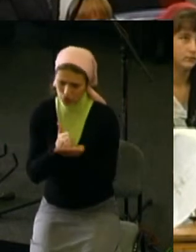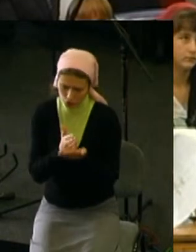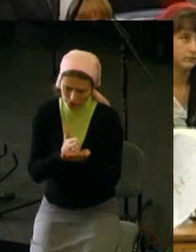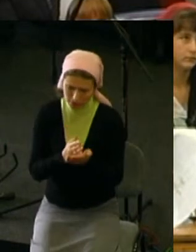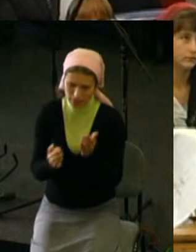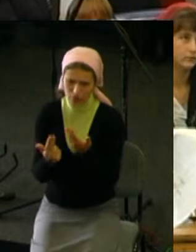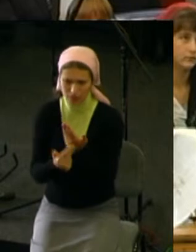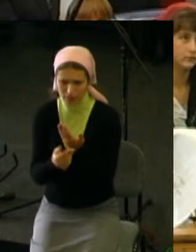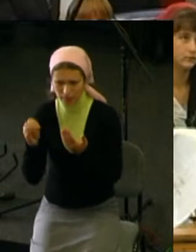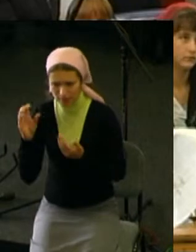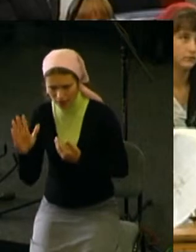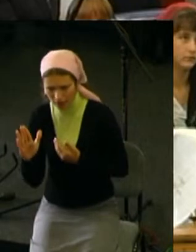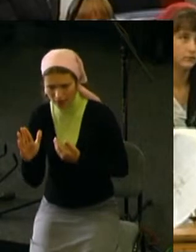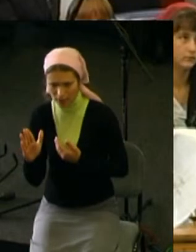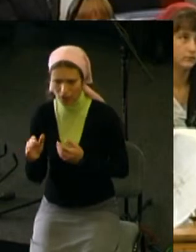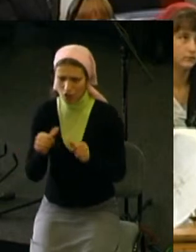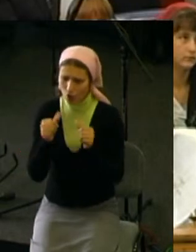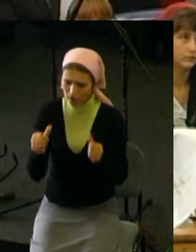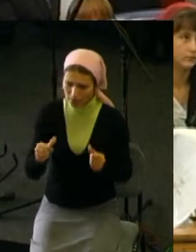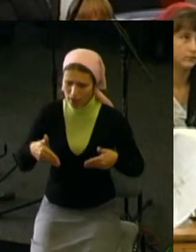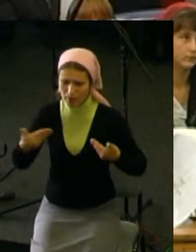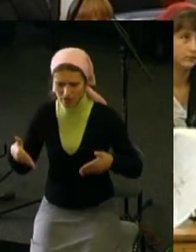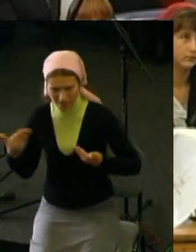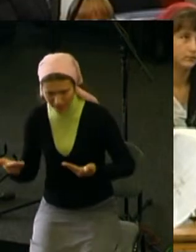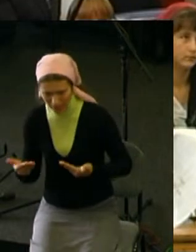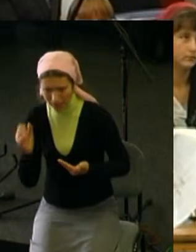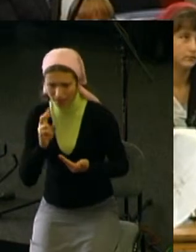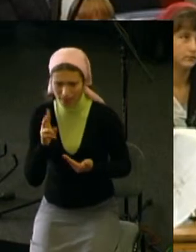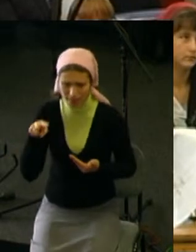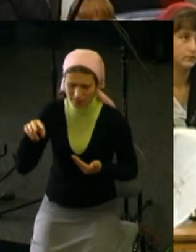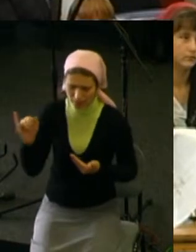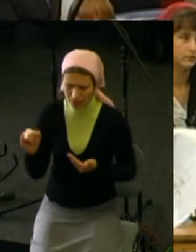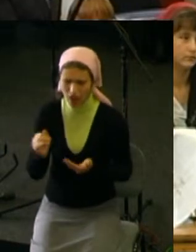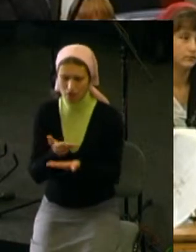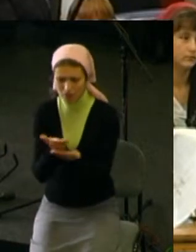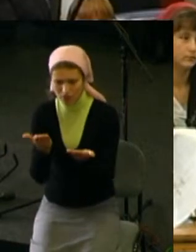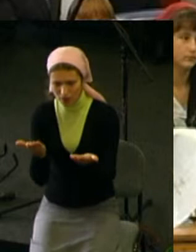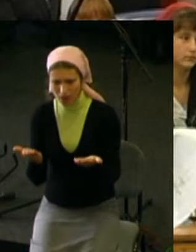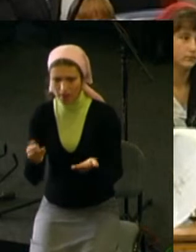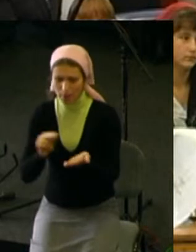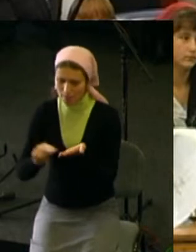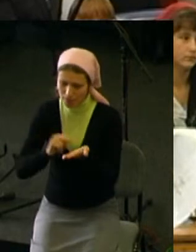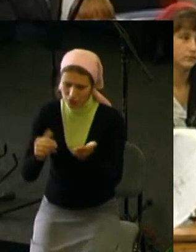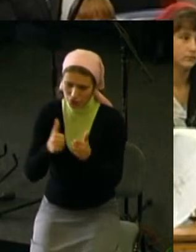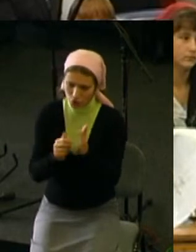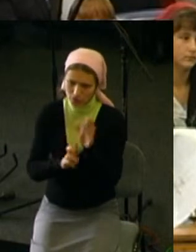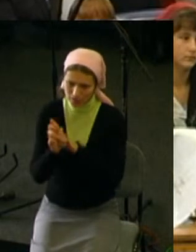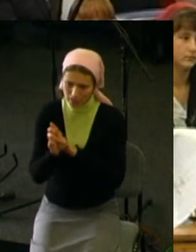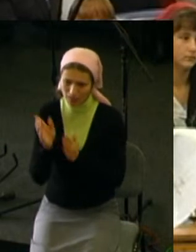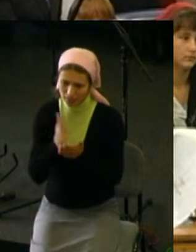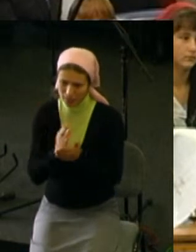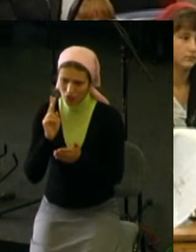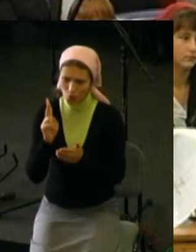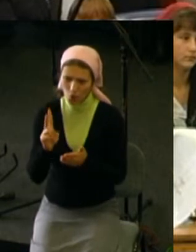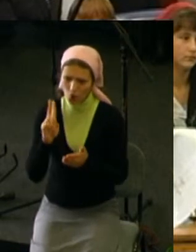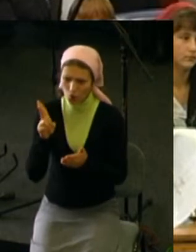особи або п і щоками вітання можливо ні він пише До церкви яка знаходиться